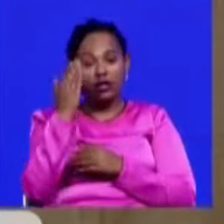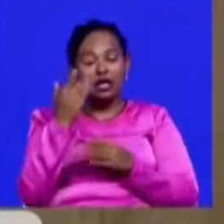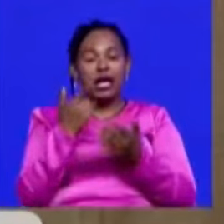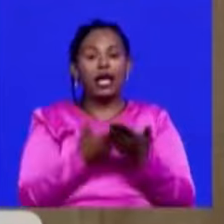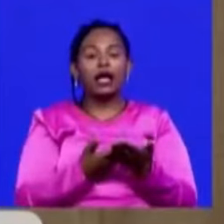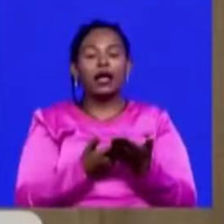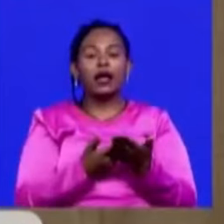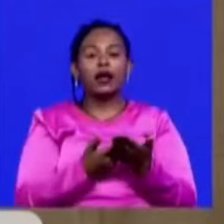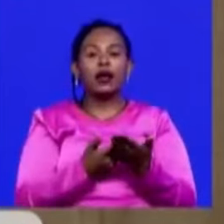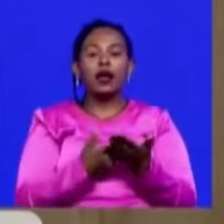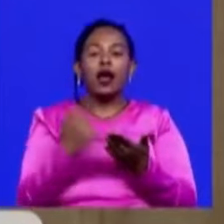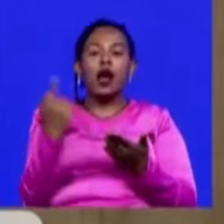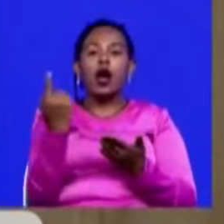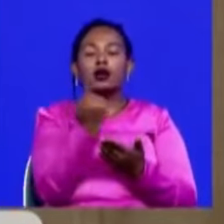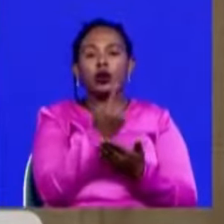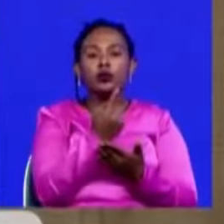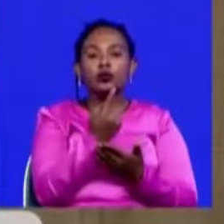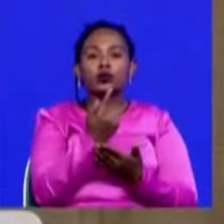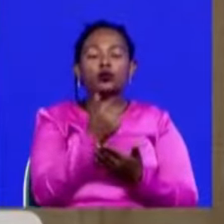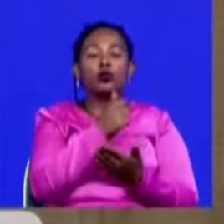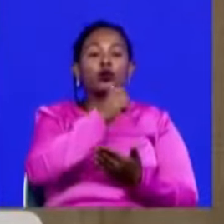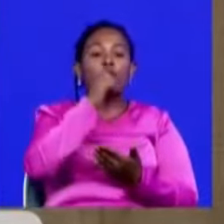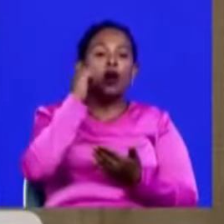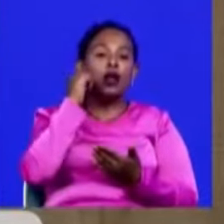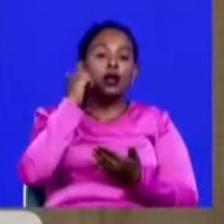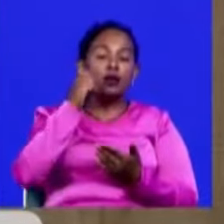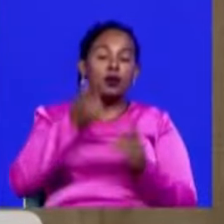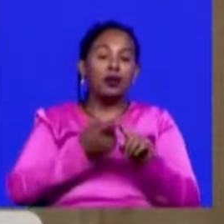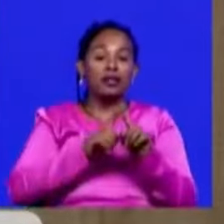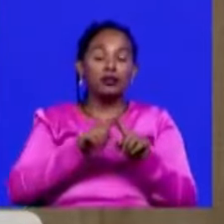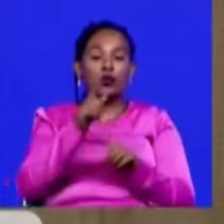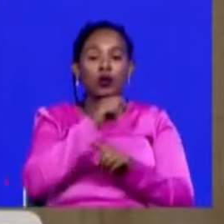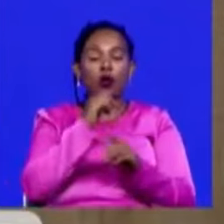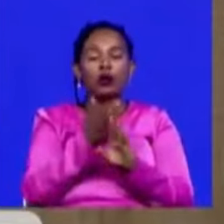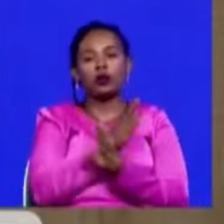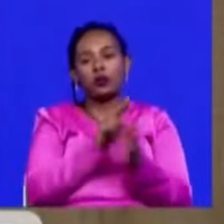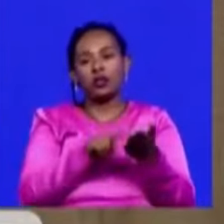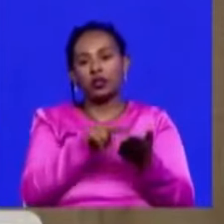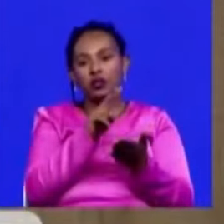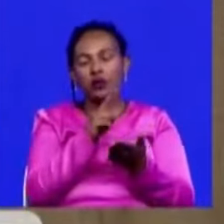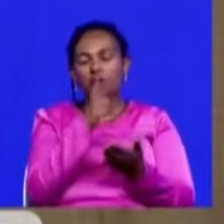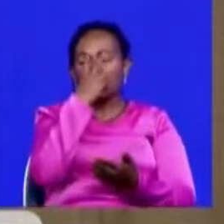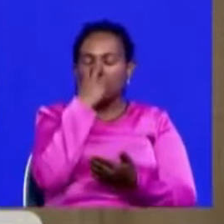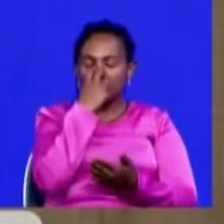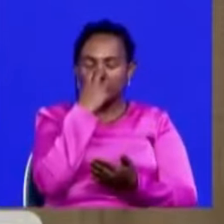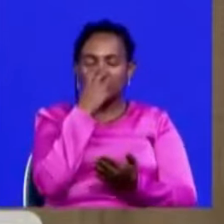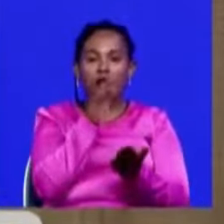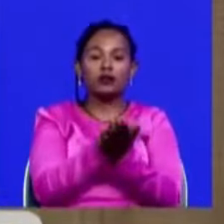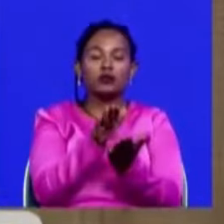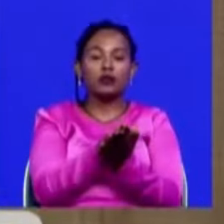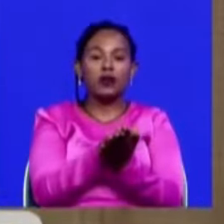ይሄ አንዳንዶቹን ወደ ኋላ የሚተው እንዳይሆን ቅድም ተነሳው የአይነ ስውራን ትምህርት